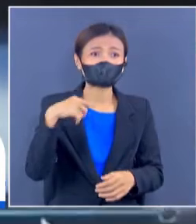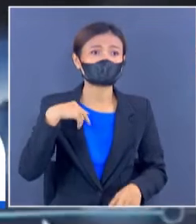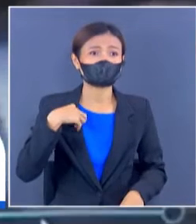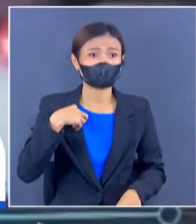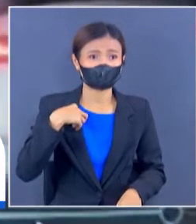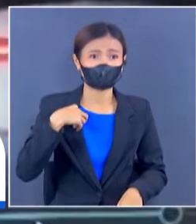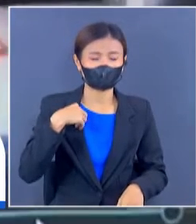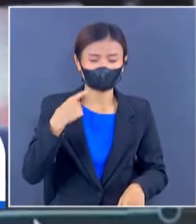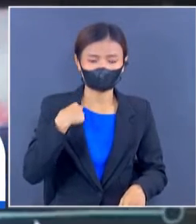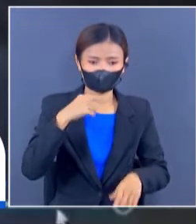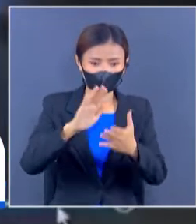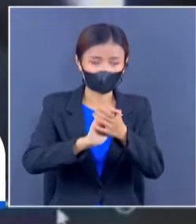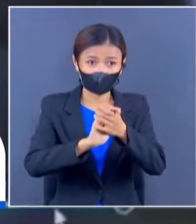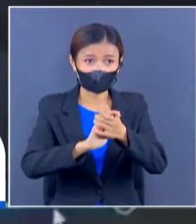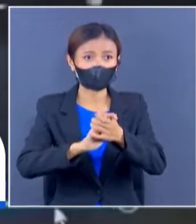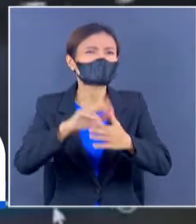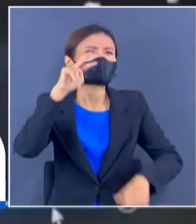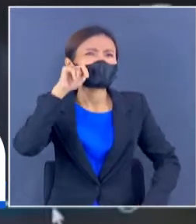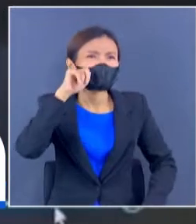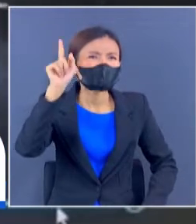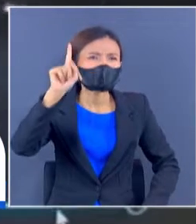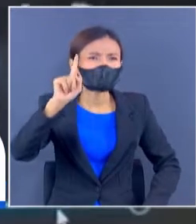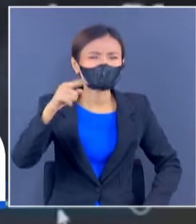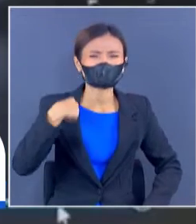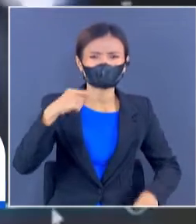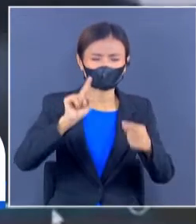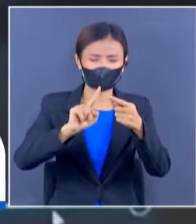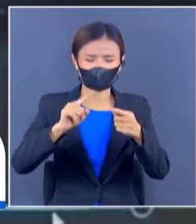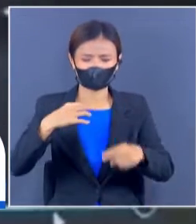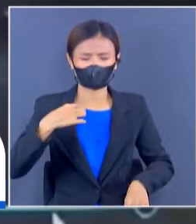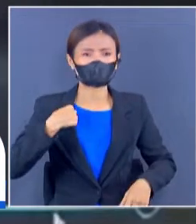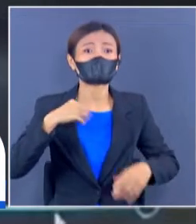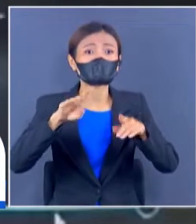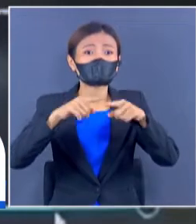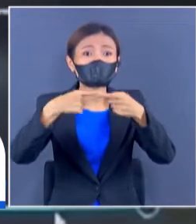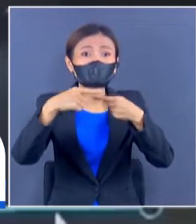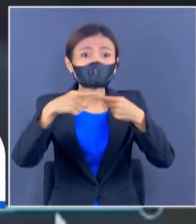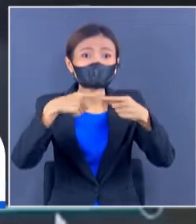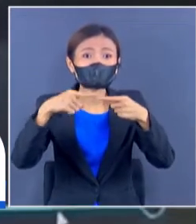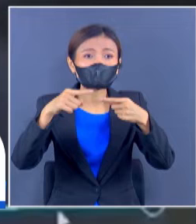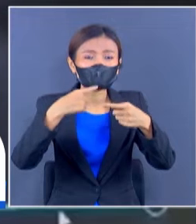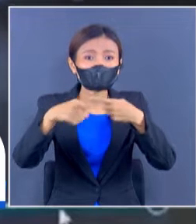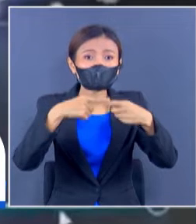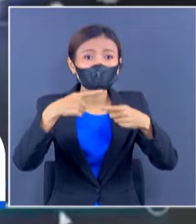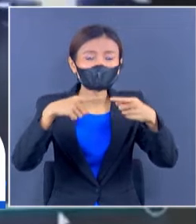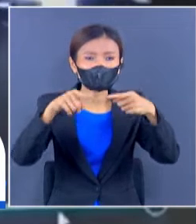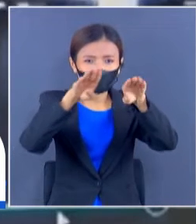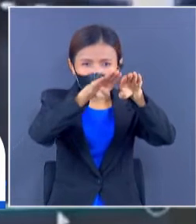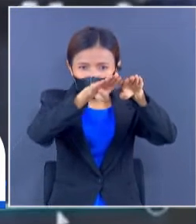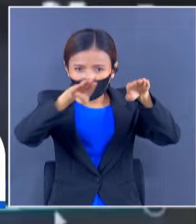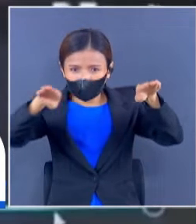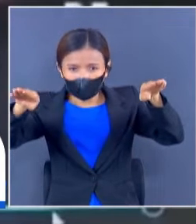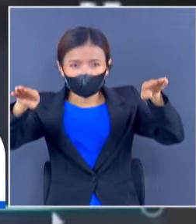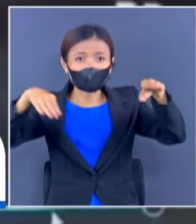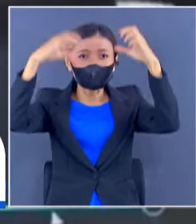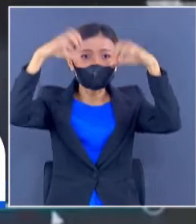ยครับมันเป็นน้ำที่ขังอยู่บนผ้าใบของโครงการก่อสร้างทางด่วนถนนพระราม2เนี่ยครับตกใส่รถของประชา